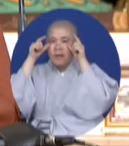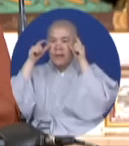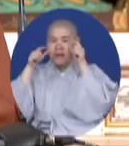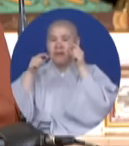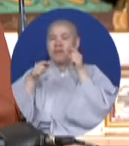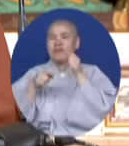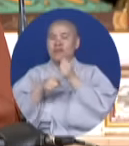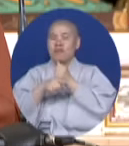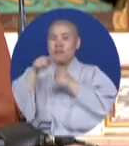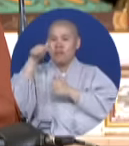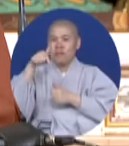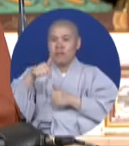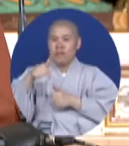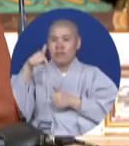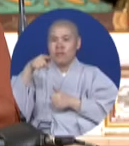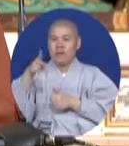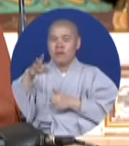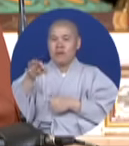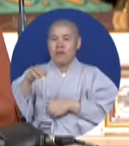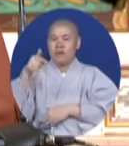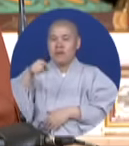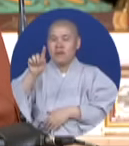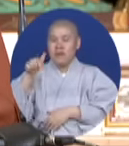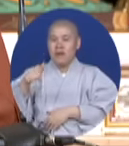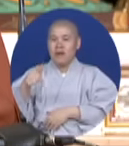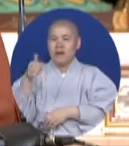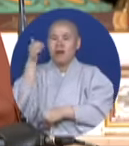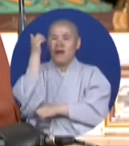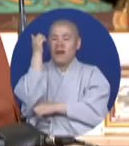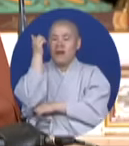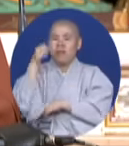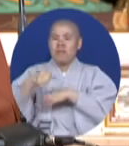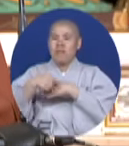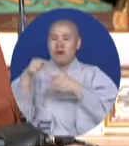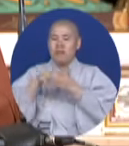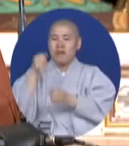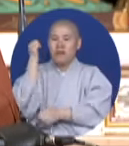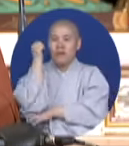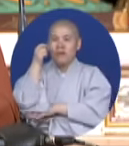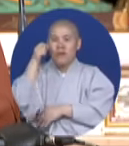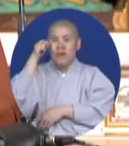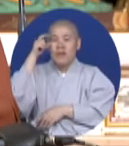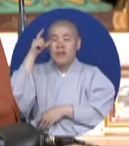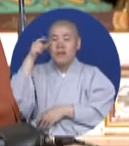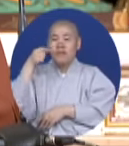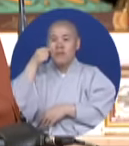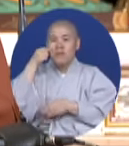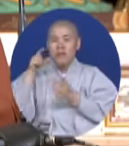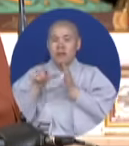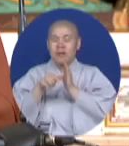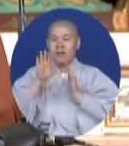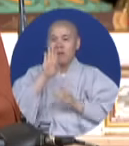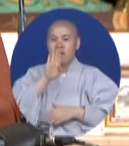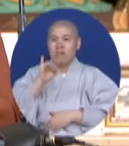마음의 근원을 깨닫지 못했을 때 비구경각이다. 이렇게 얘기를 합니다.